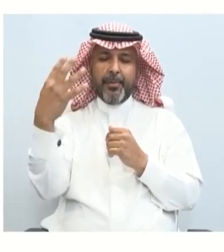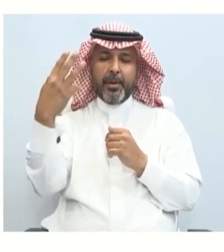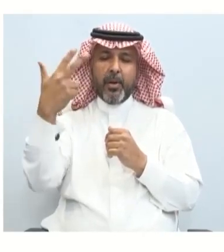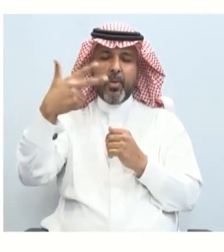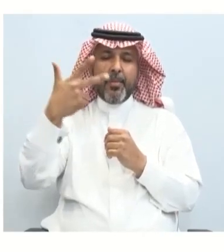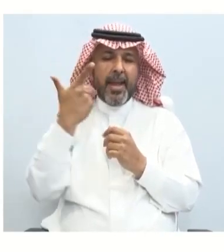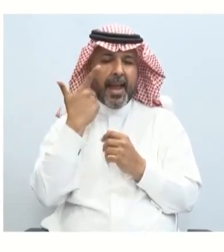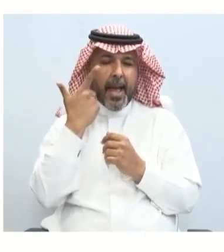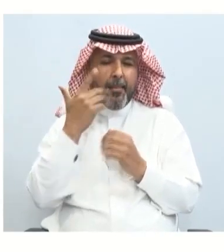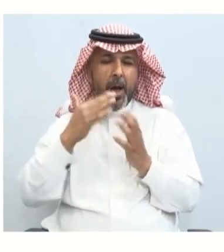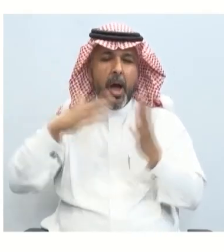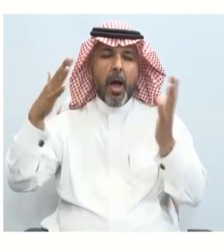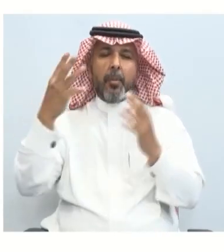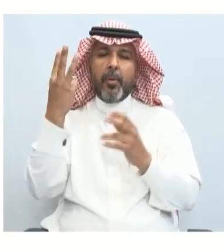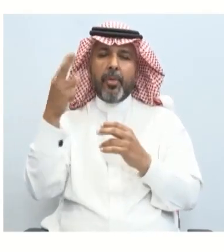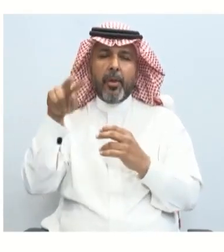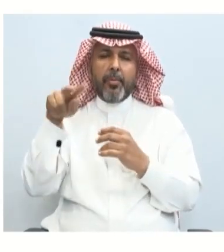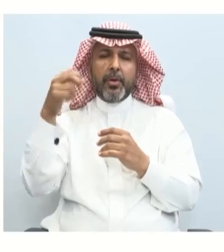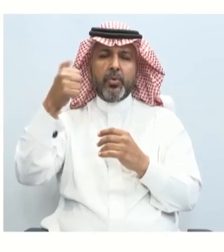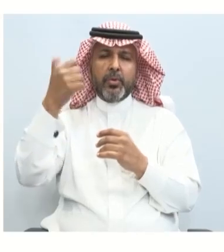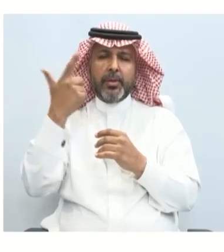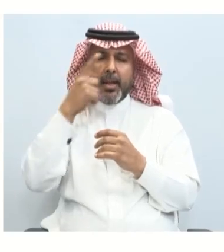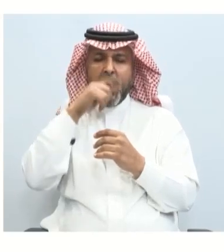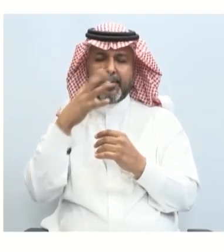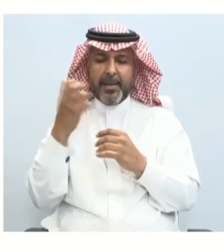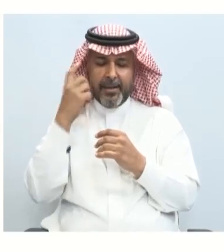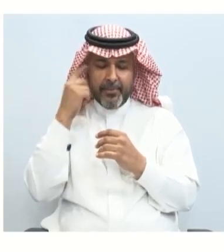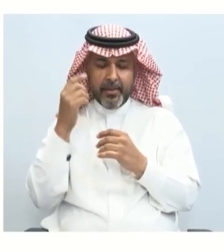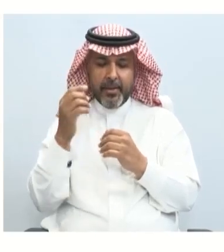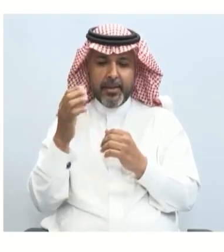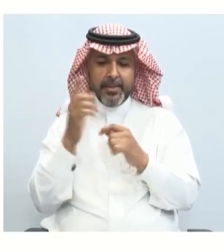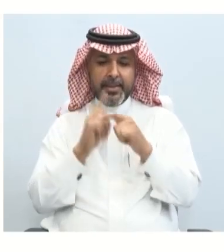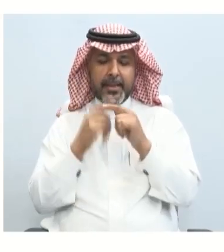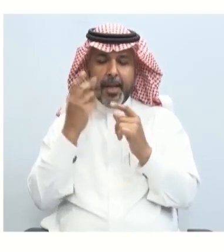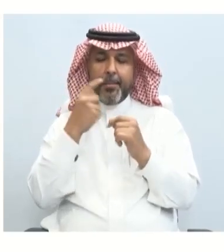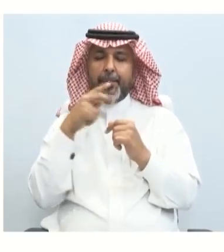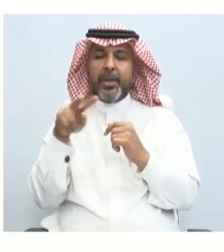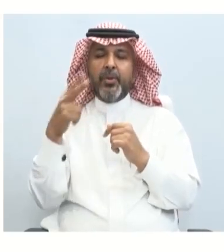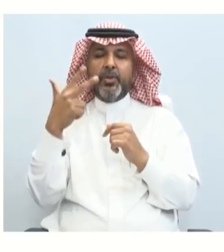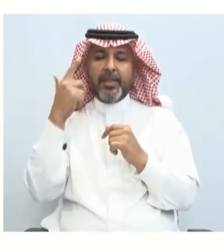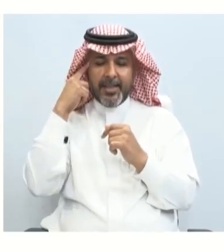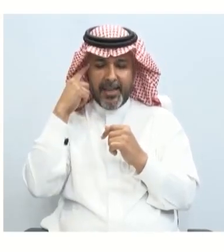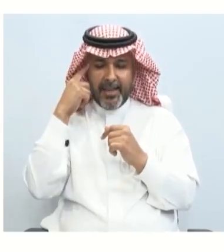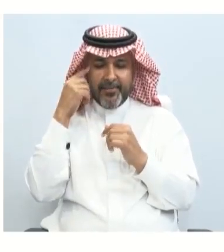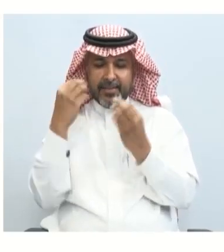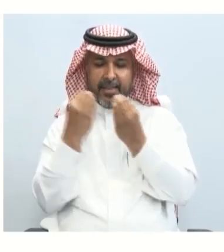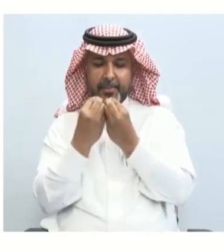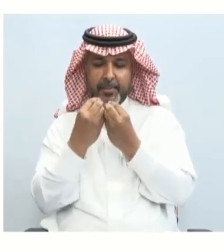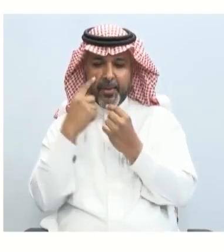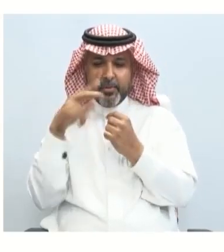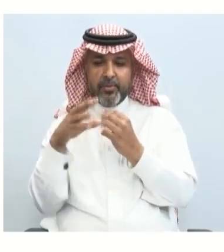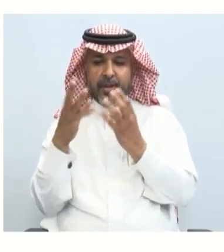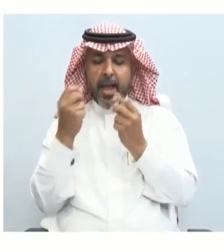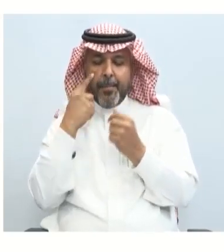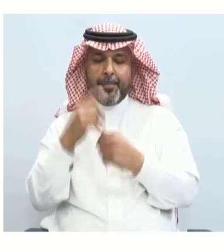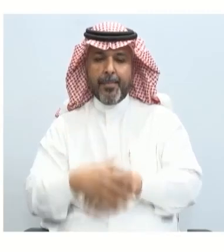انا الكوساين 480 هي عباره عن 160 درجه زائدا 120 درجه فبالتالي دائما راح